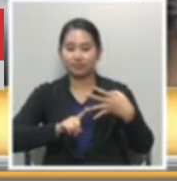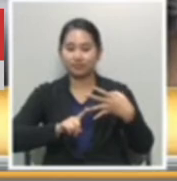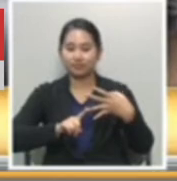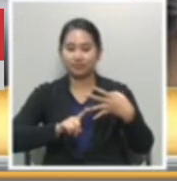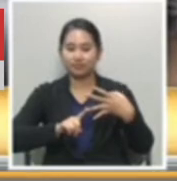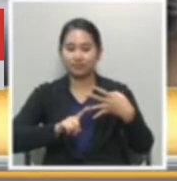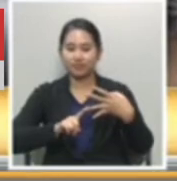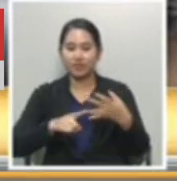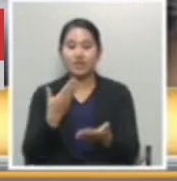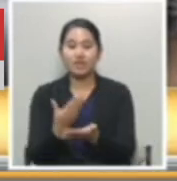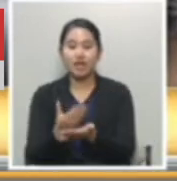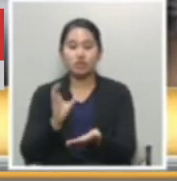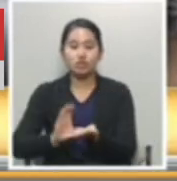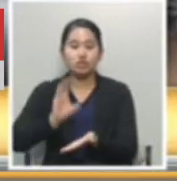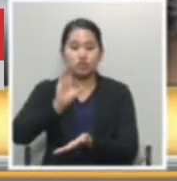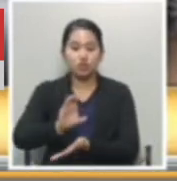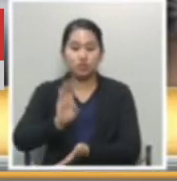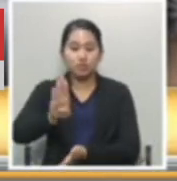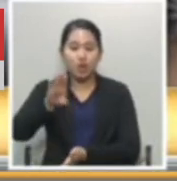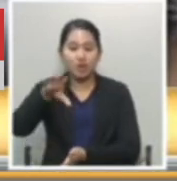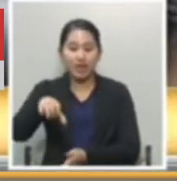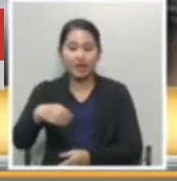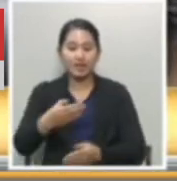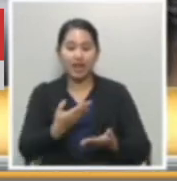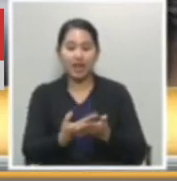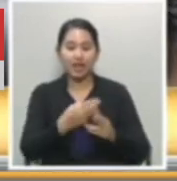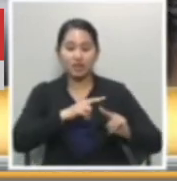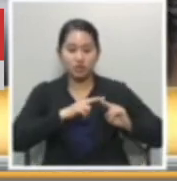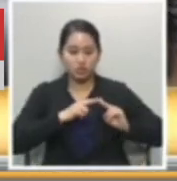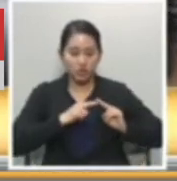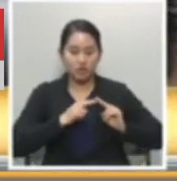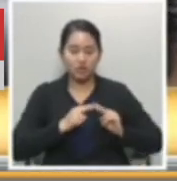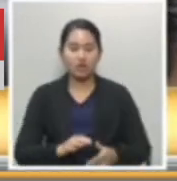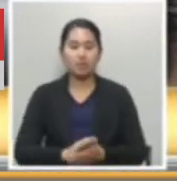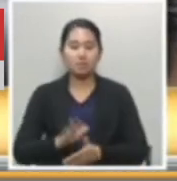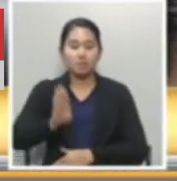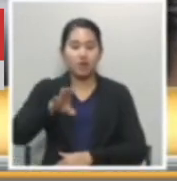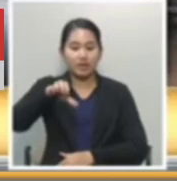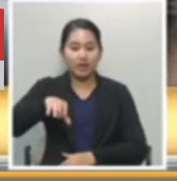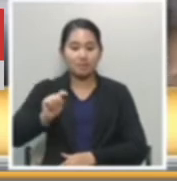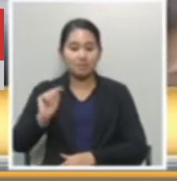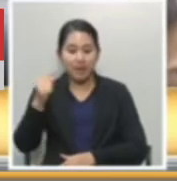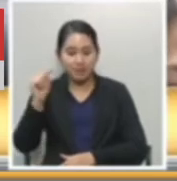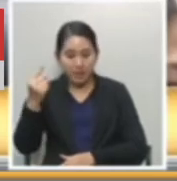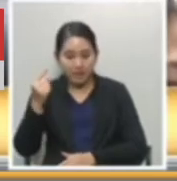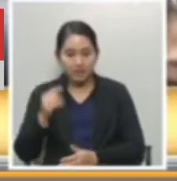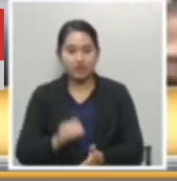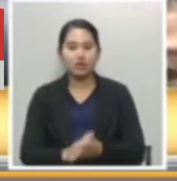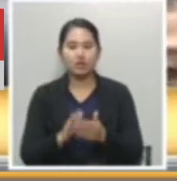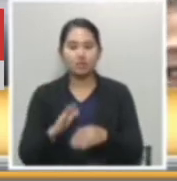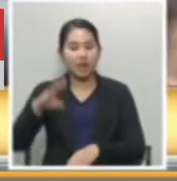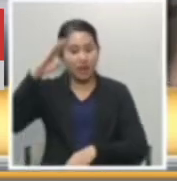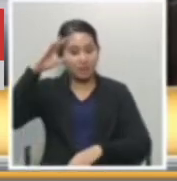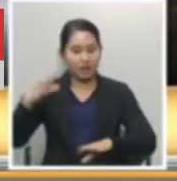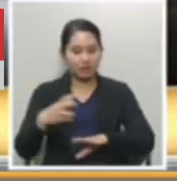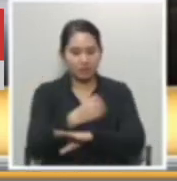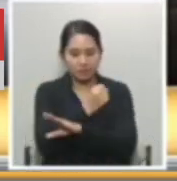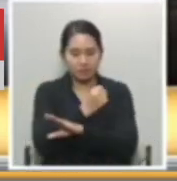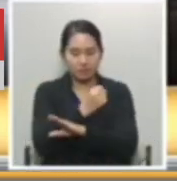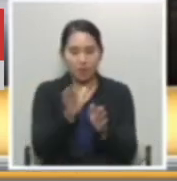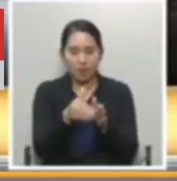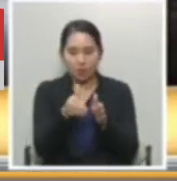การลงทุนภาคเอกชนคือการลงทุนใหม่ๆเนี่ยภายหลังการยึดอำนาจลดลงอย่างน่าตกใจ